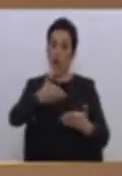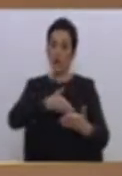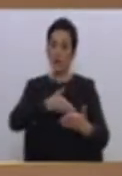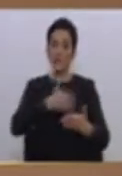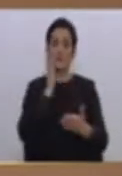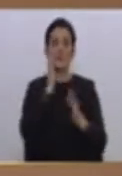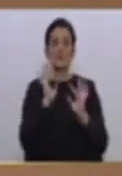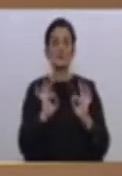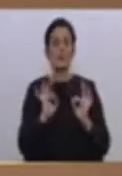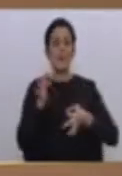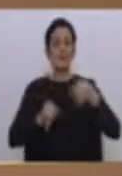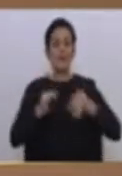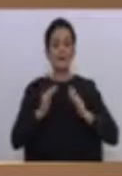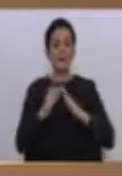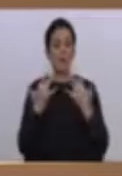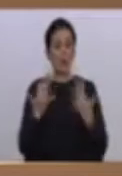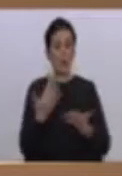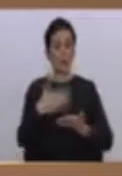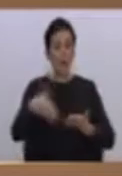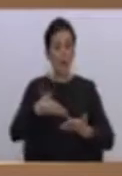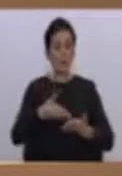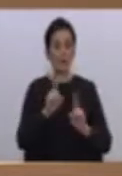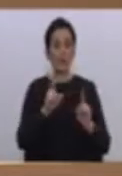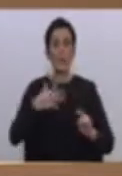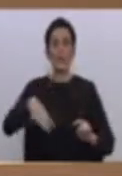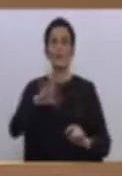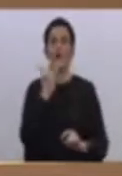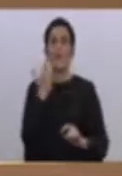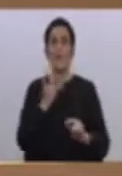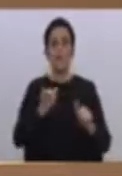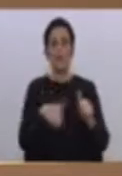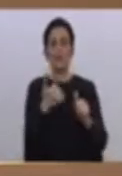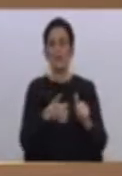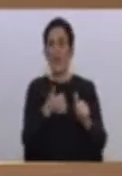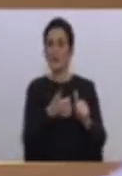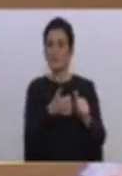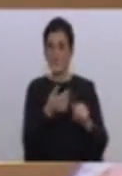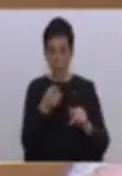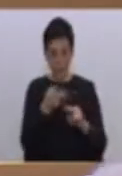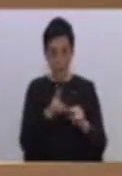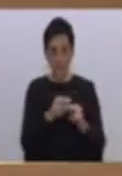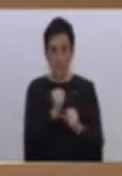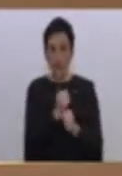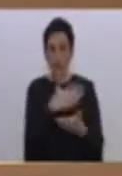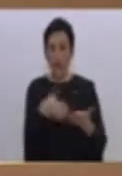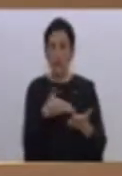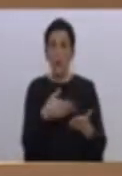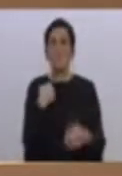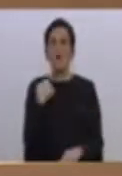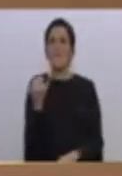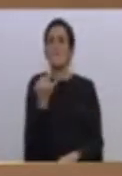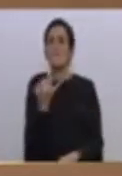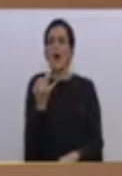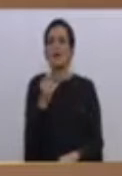სამართლიანი სასამართლოს მოთხოვნას გაუკეთეს ანულირება? ის რომ ქვეყანაში პოლიტიკური დევნა არ უნდა იყოს, ამას გაუკეთეთ ანულირება? მაგ მაინტერესებს მართლა